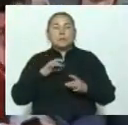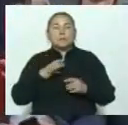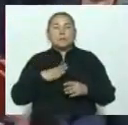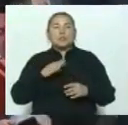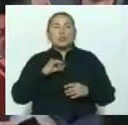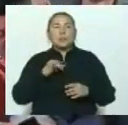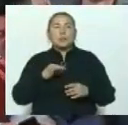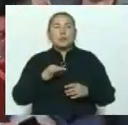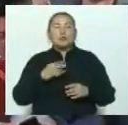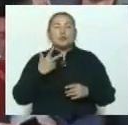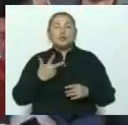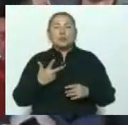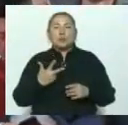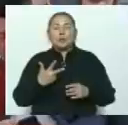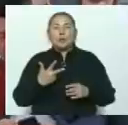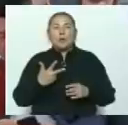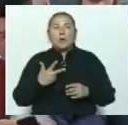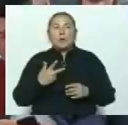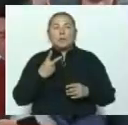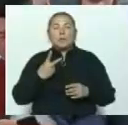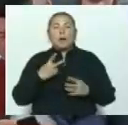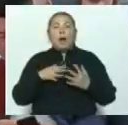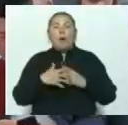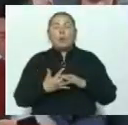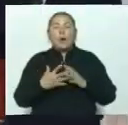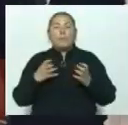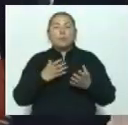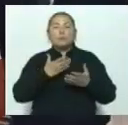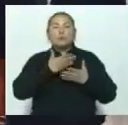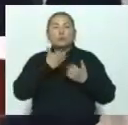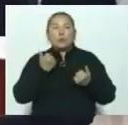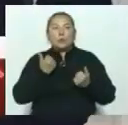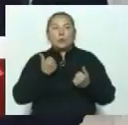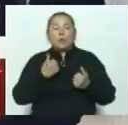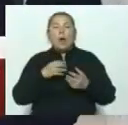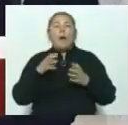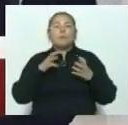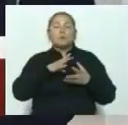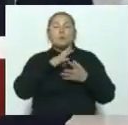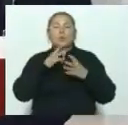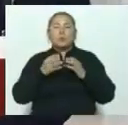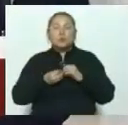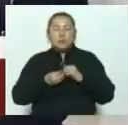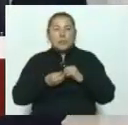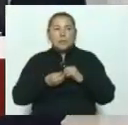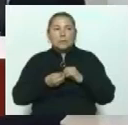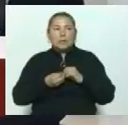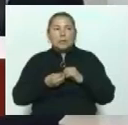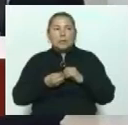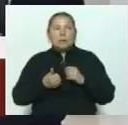көрші Тұщыбек ауылы бар. Осы екі ауылға автобус жоқ. Автобус бойынша, жалпы аудан бойынша айтып жүруге рұқсат